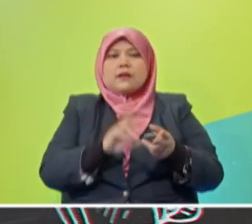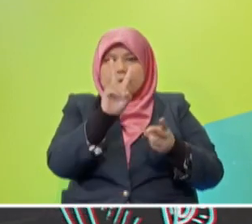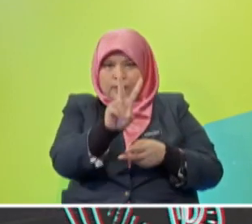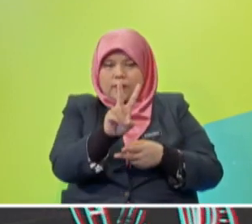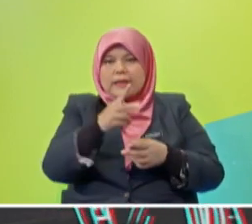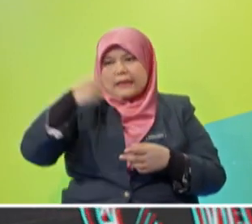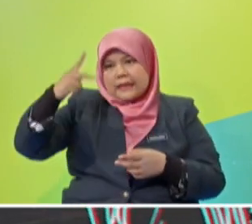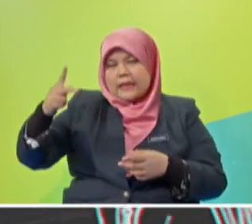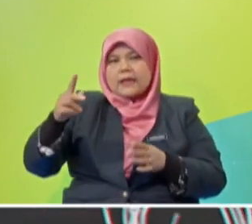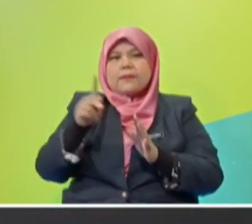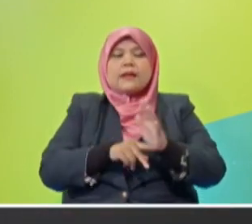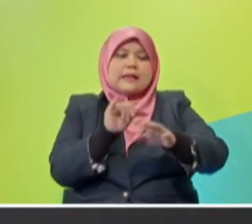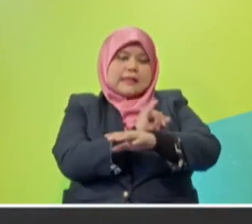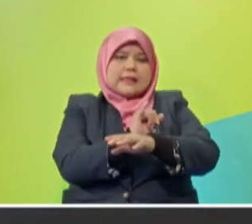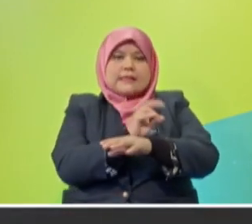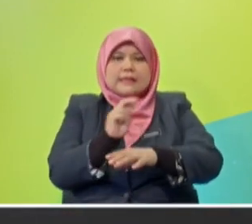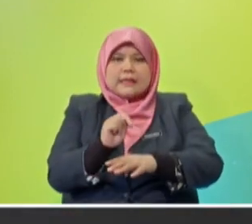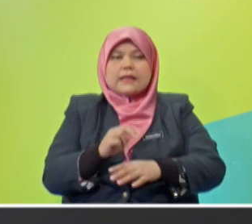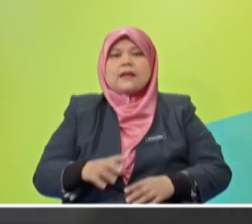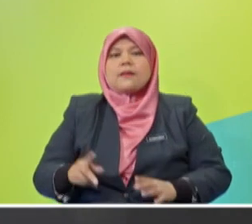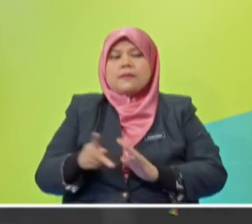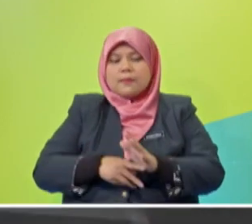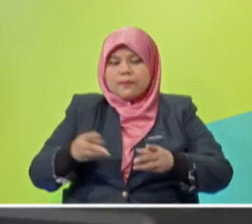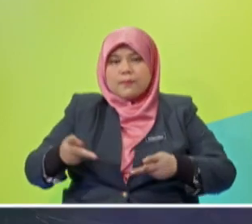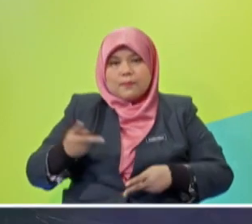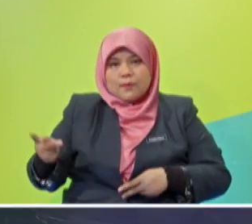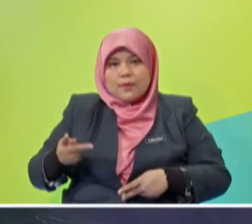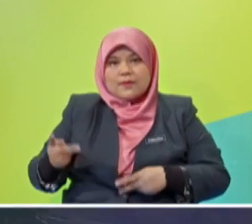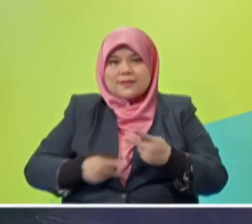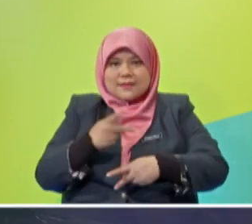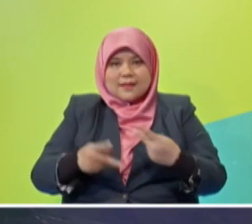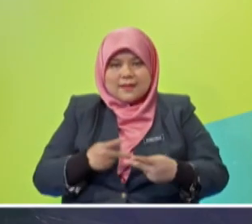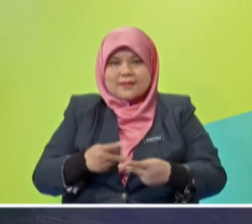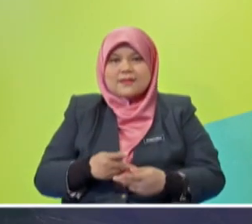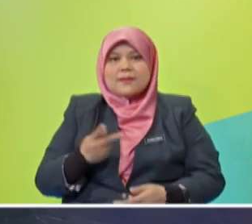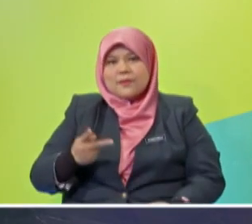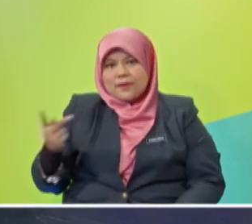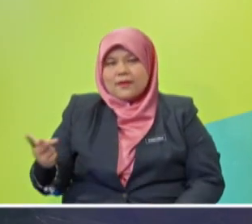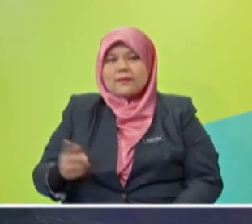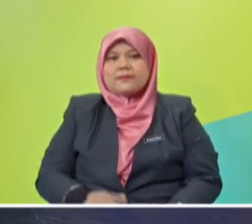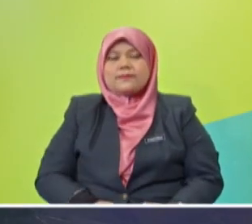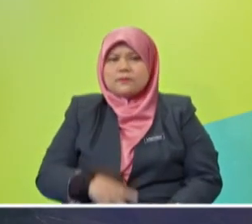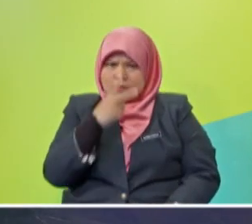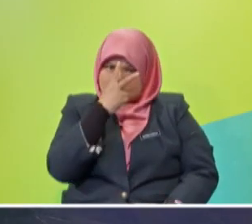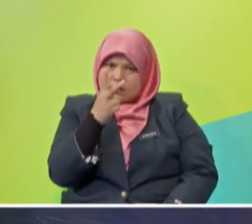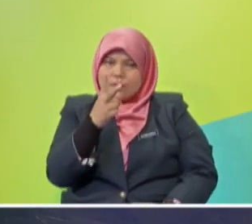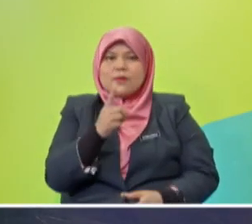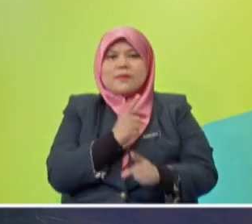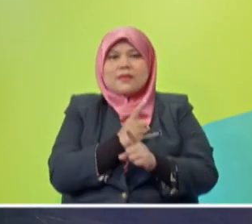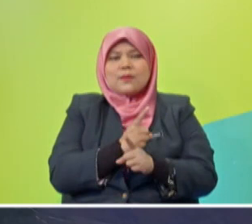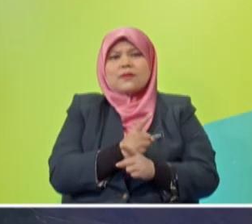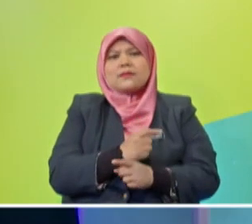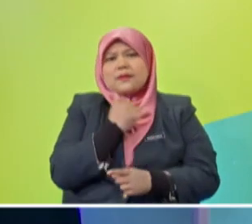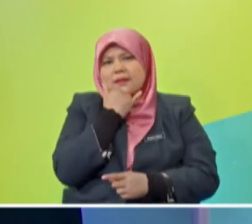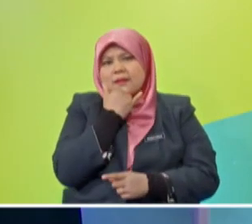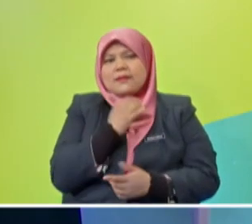aktiviti perindustrian. Betul, sebab dia proses menghasilkan betul barangan. Betul, pandai Amirah. Okey. Tapi kita semak dulu. Betul ke tidak? Kita